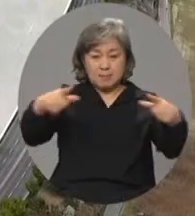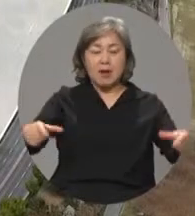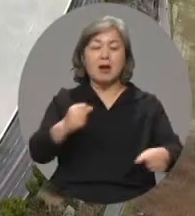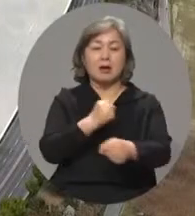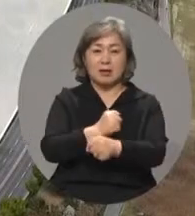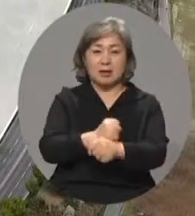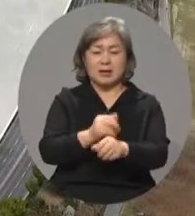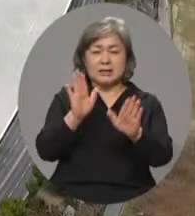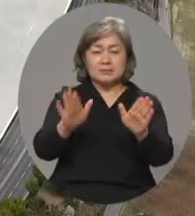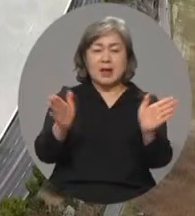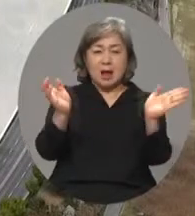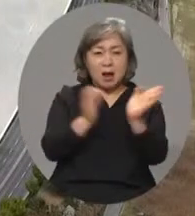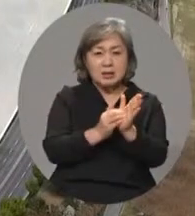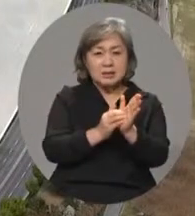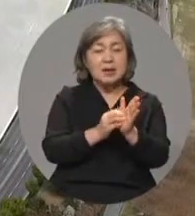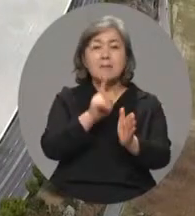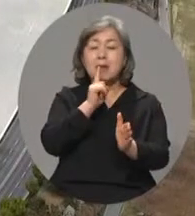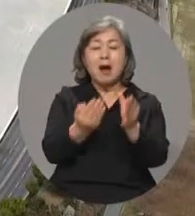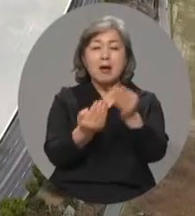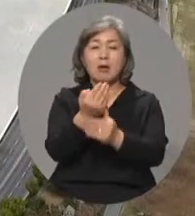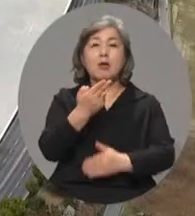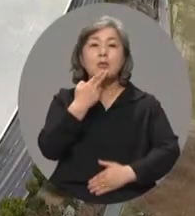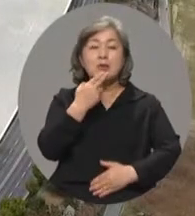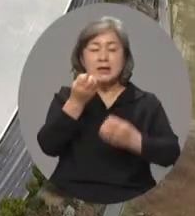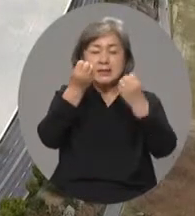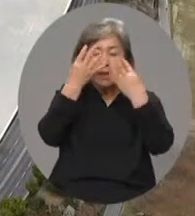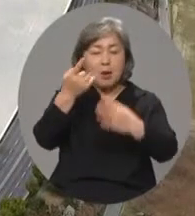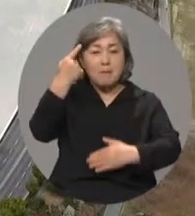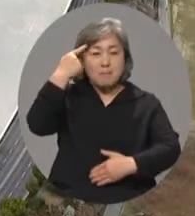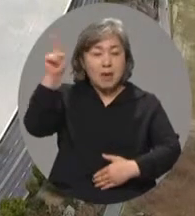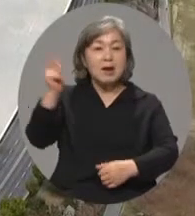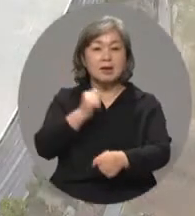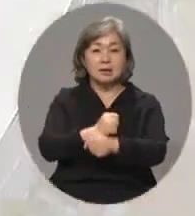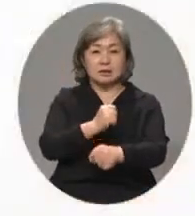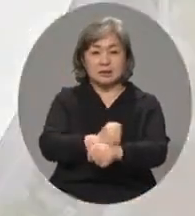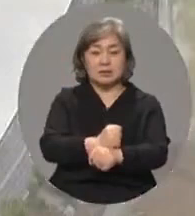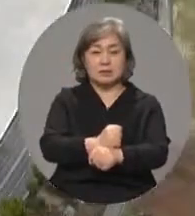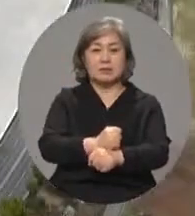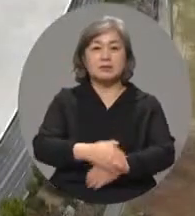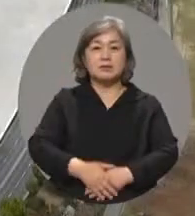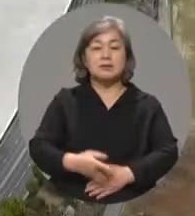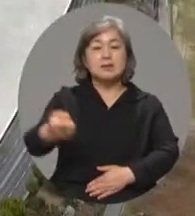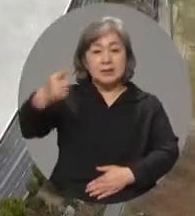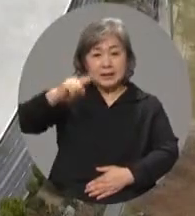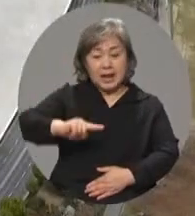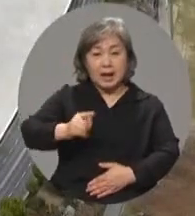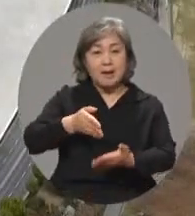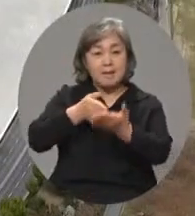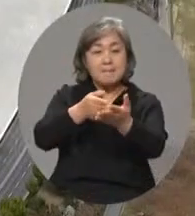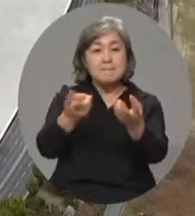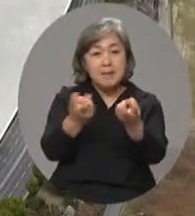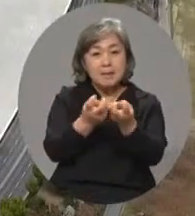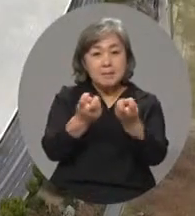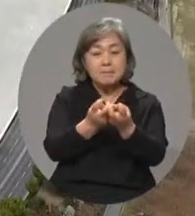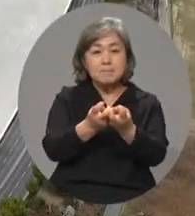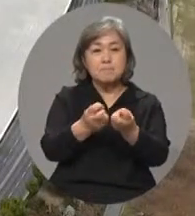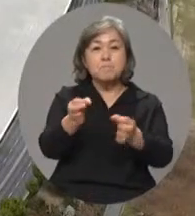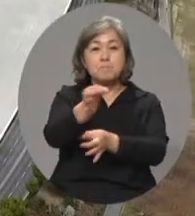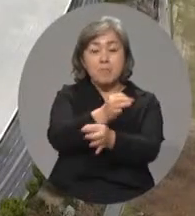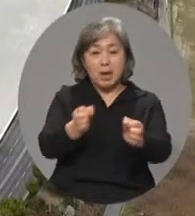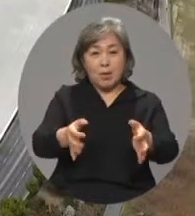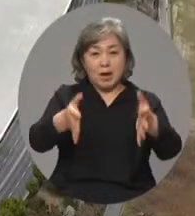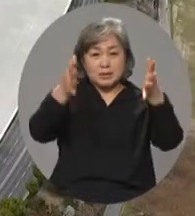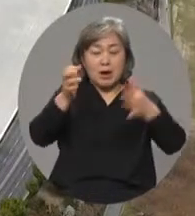인데 지금까진 언급된 적이 없는 새로운 발상입니다 다음으로 제시된 방법은 백화점과